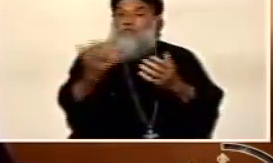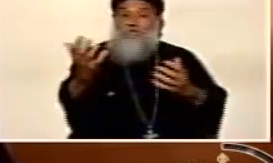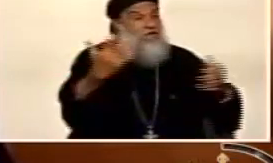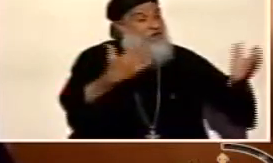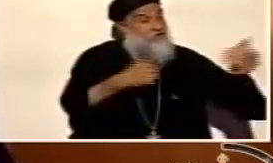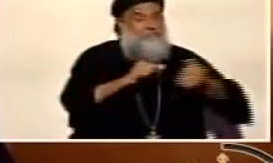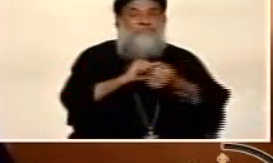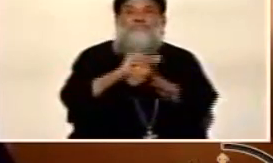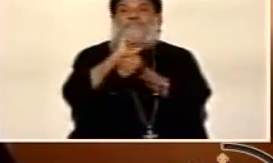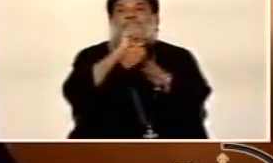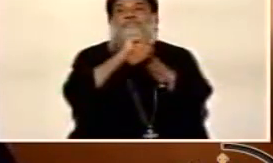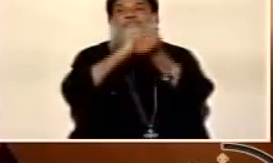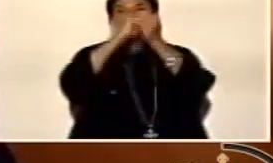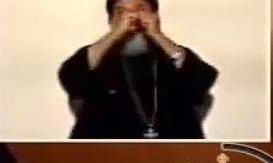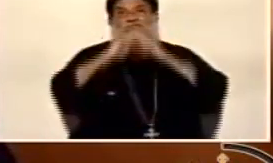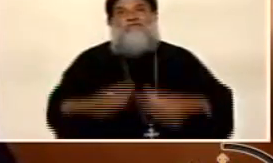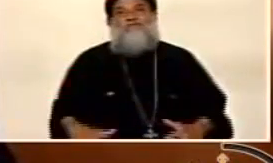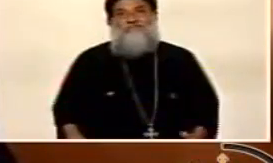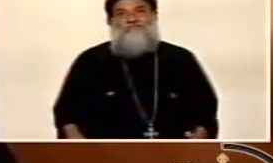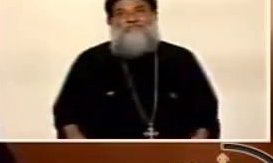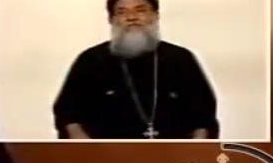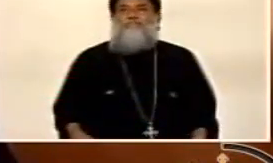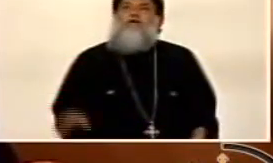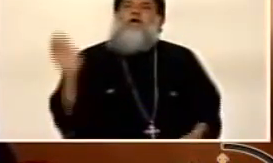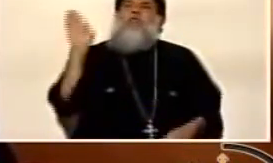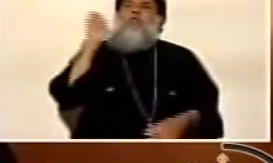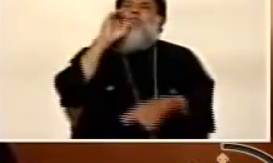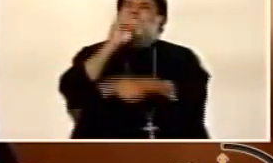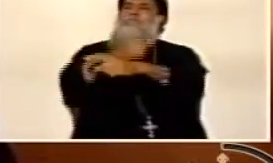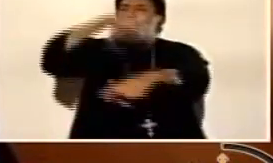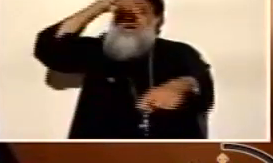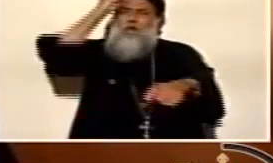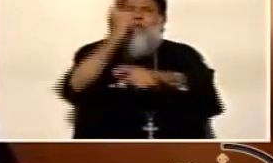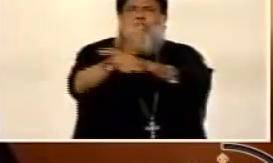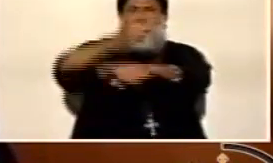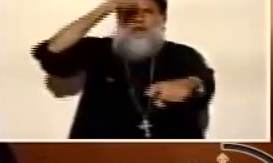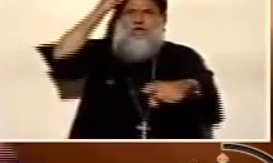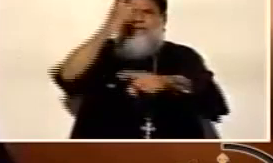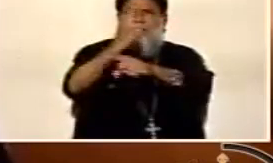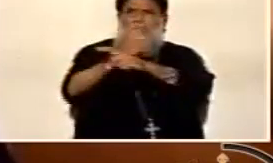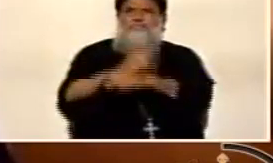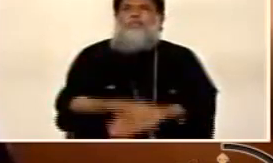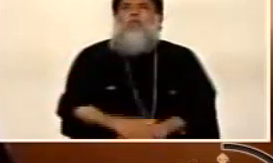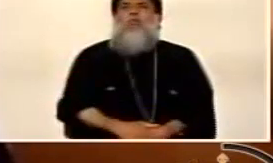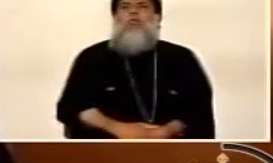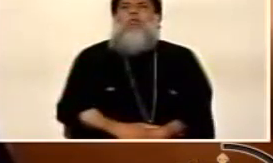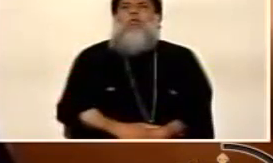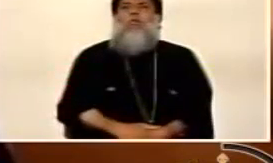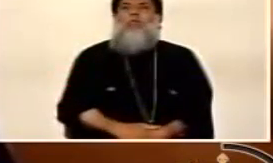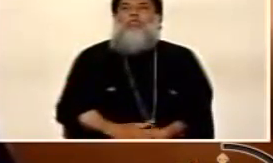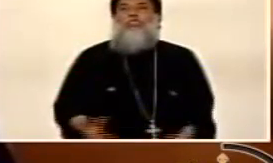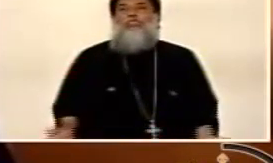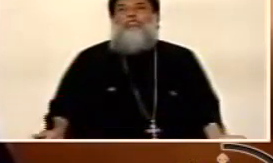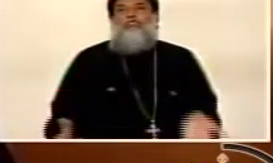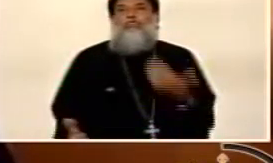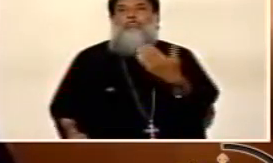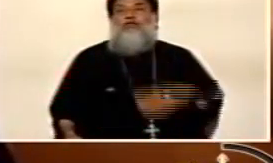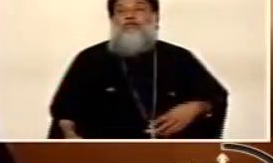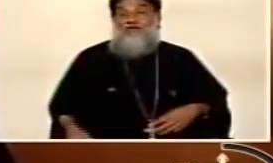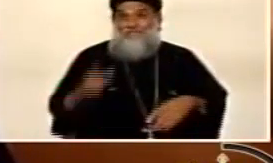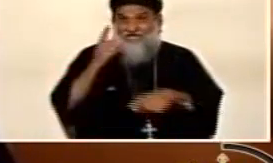نعلم بالقدوة أكثر من الكلام، الكلام يتنسي لكن القدوة لا تنسى.